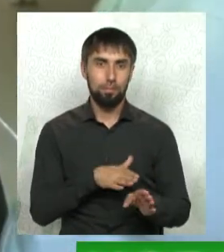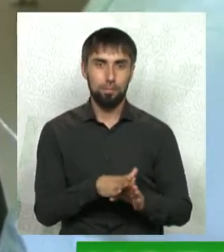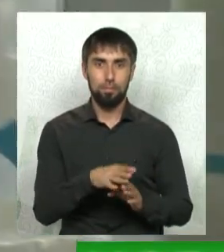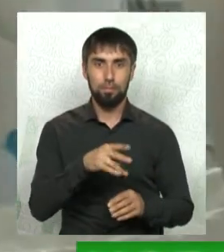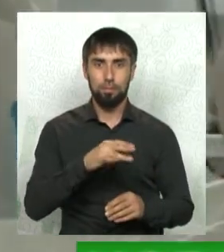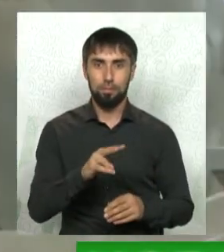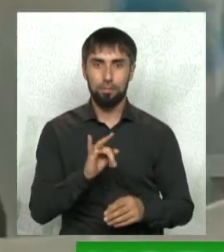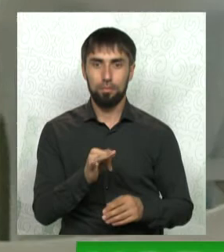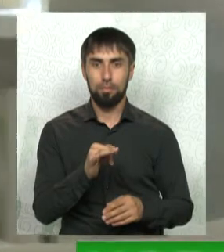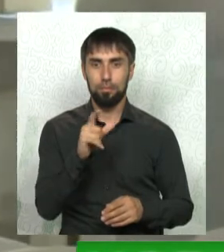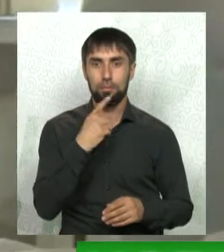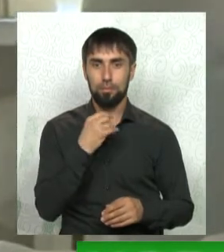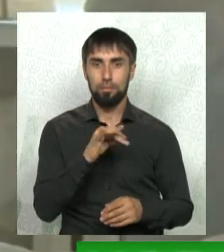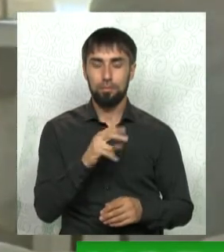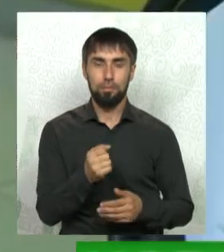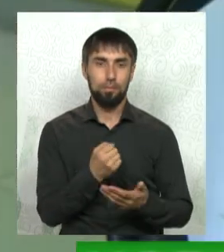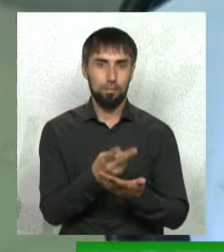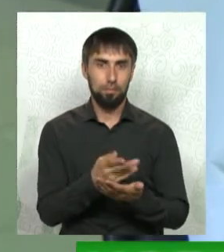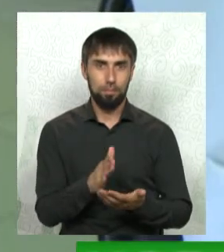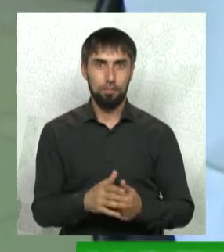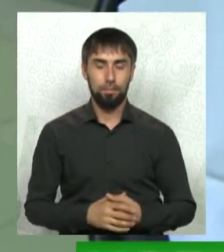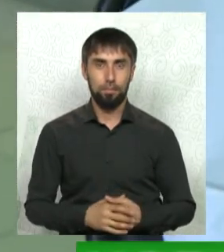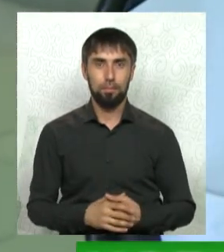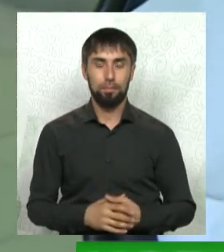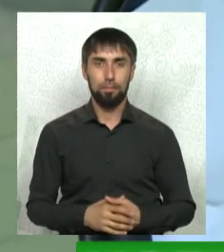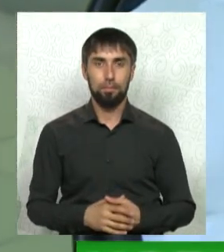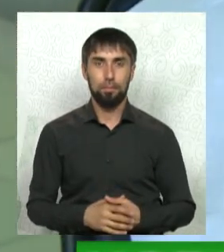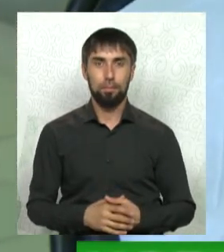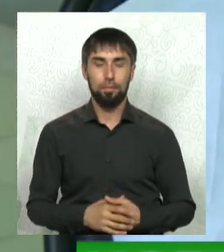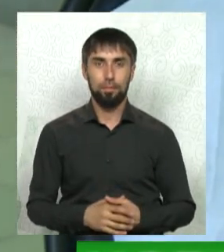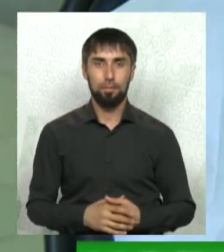локдаун и койка в красной зоне завтра. Хава Гагиева, Магомед Белакиев, Новости 24.